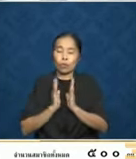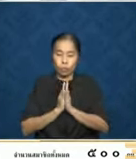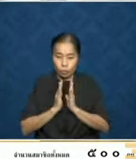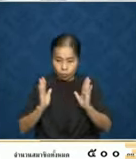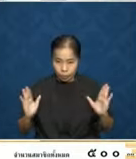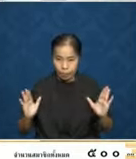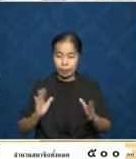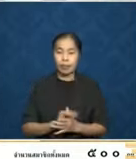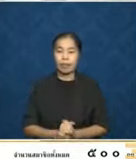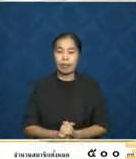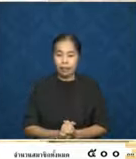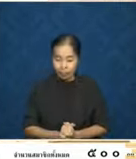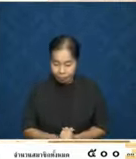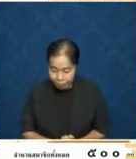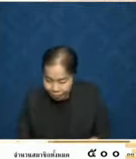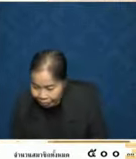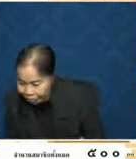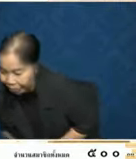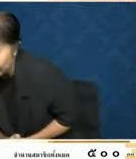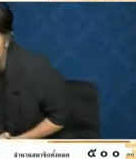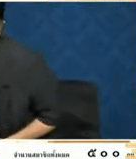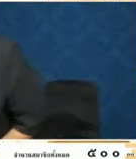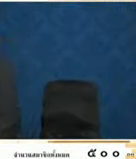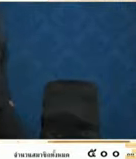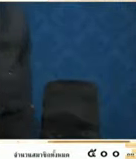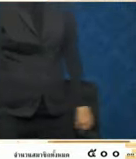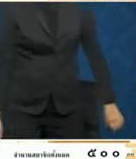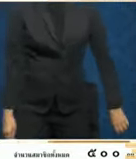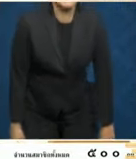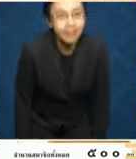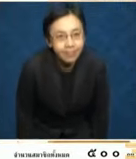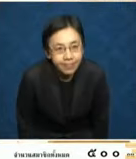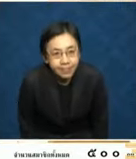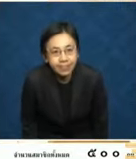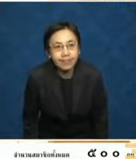านครับ ขอบคุณครับเชิญท่านกาลนิกครับ